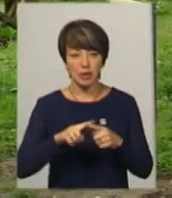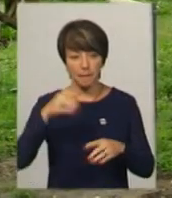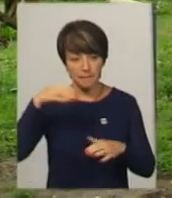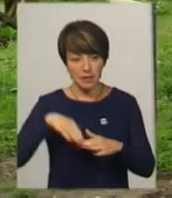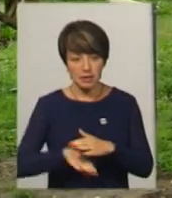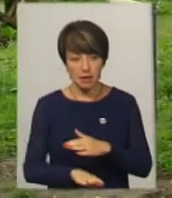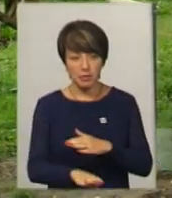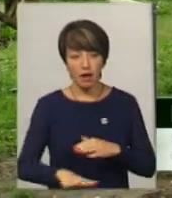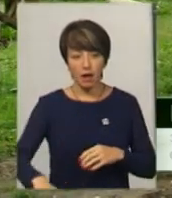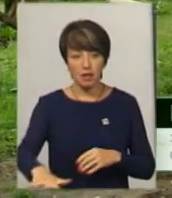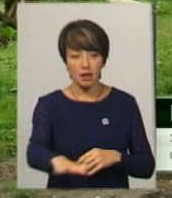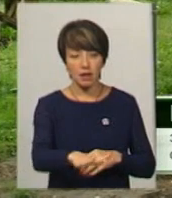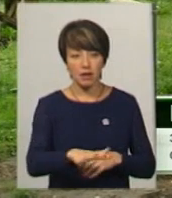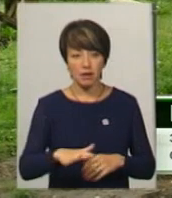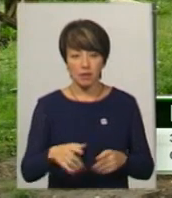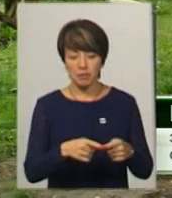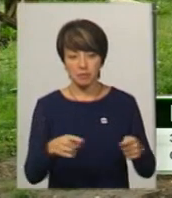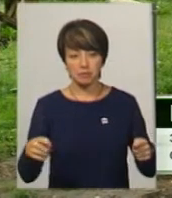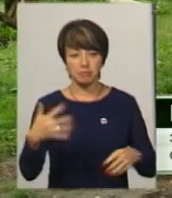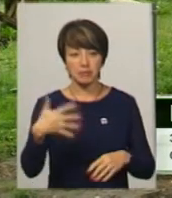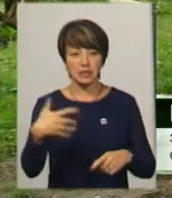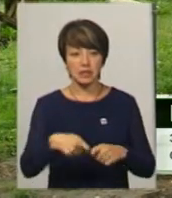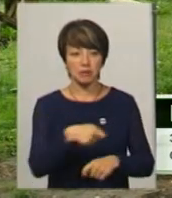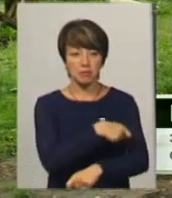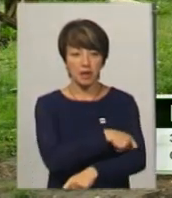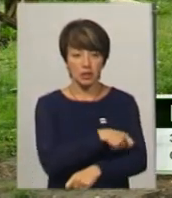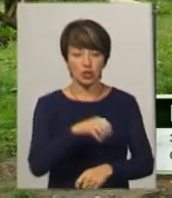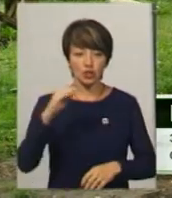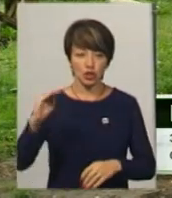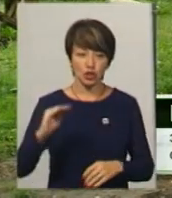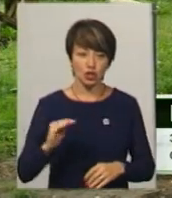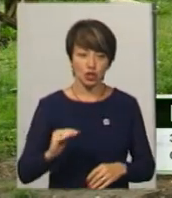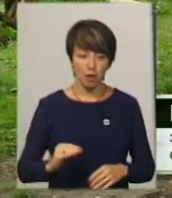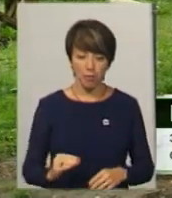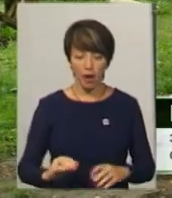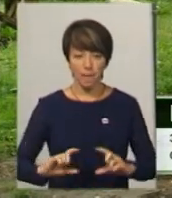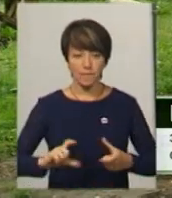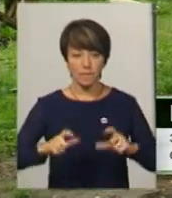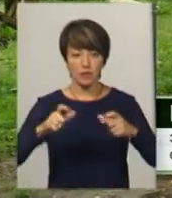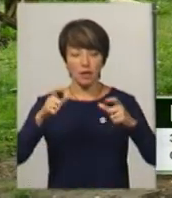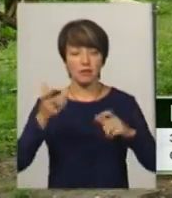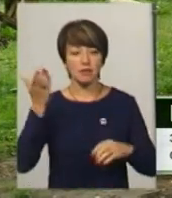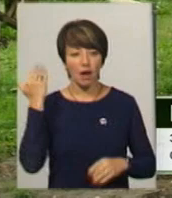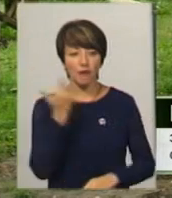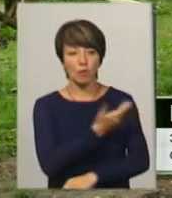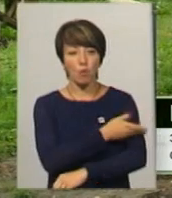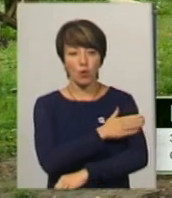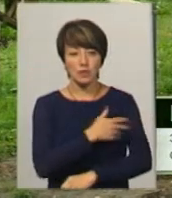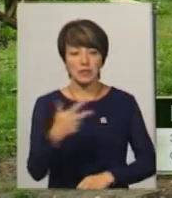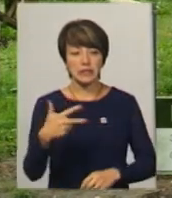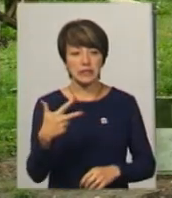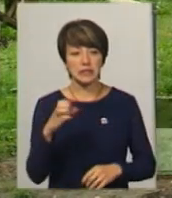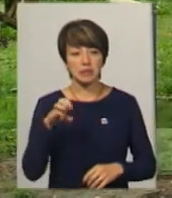галерея загальною протяжністю біля 50 метрів з нішами, мурована з цегли давньої польської